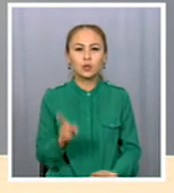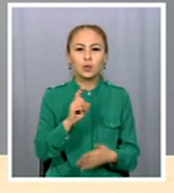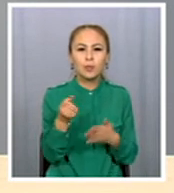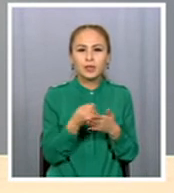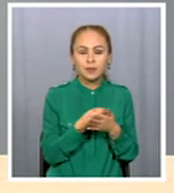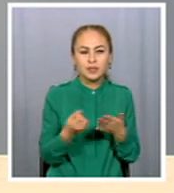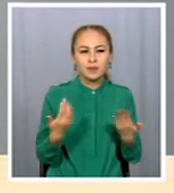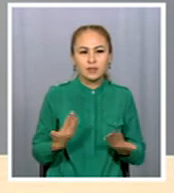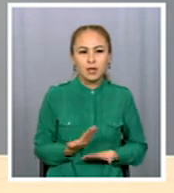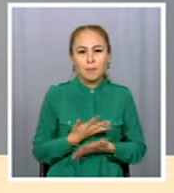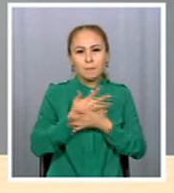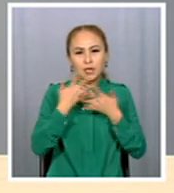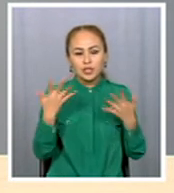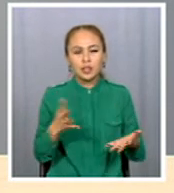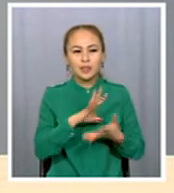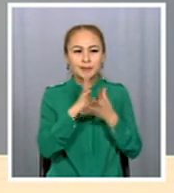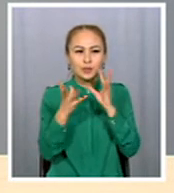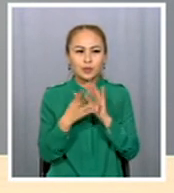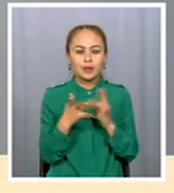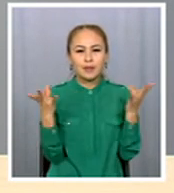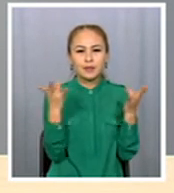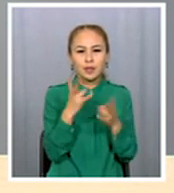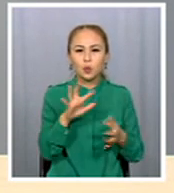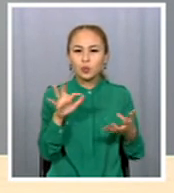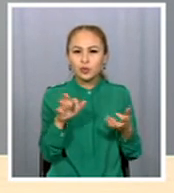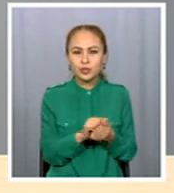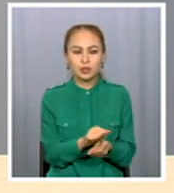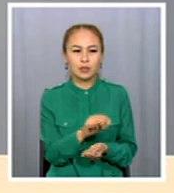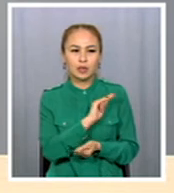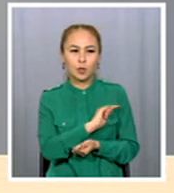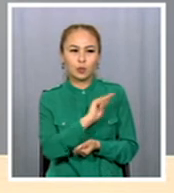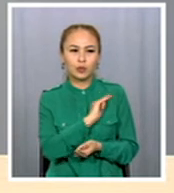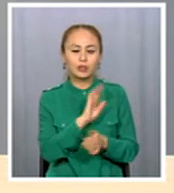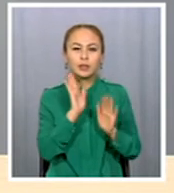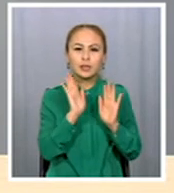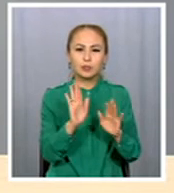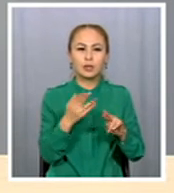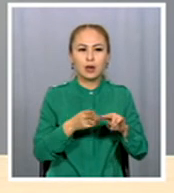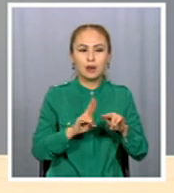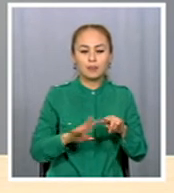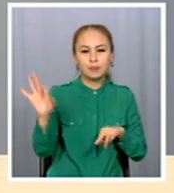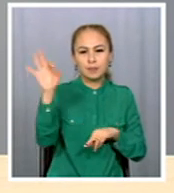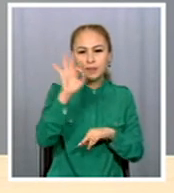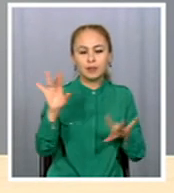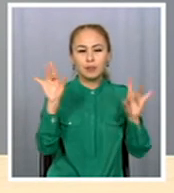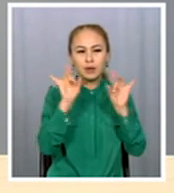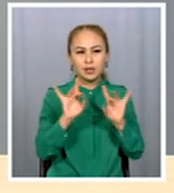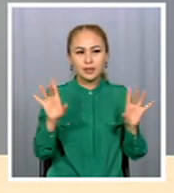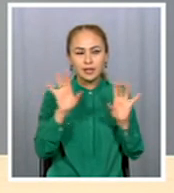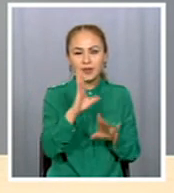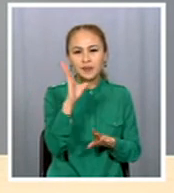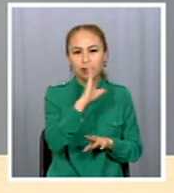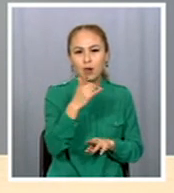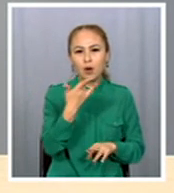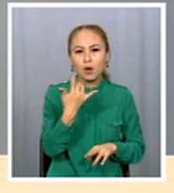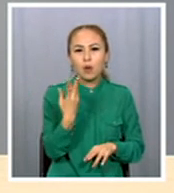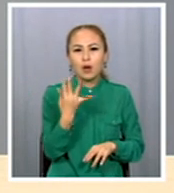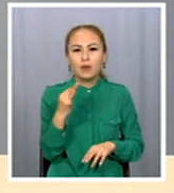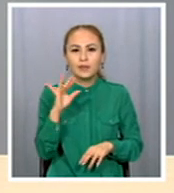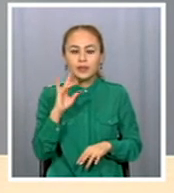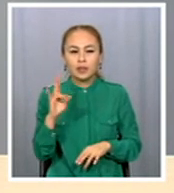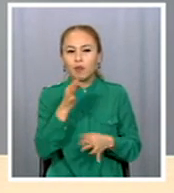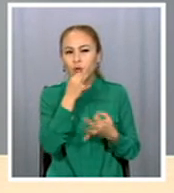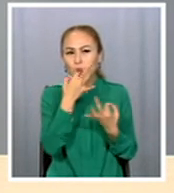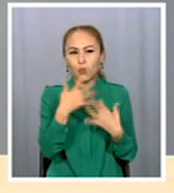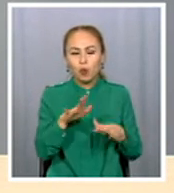жизни больших результатов, надо усердно трудиться. Именно об этом рассказ Виктора Голявкина «В любом